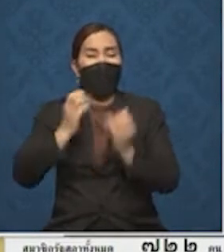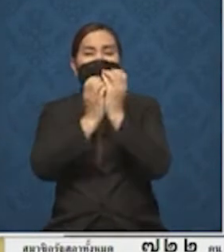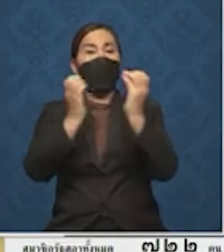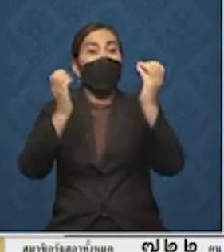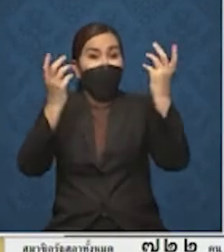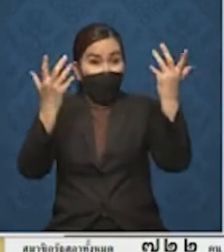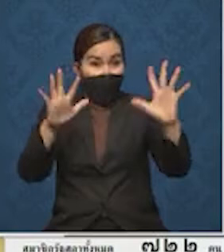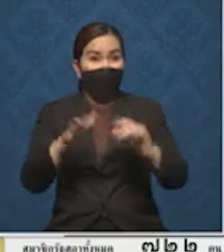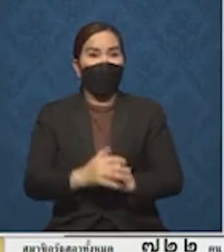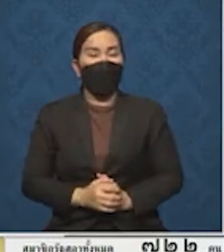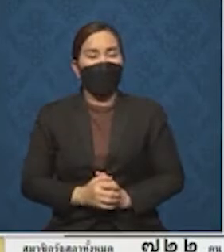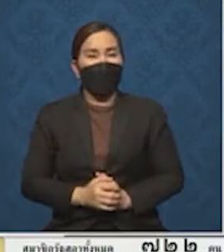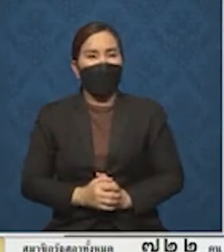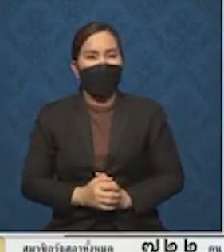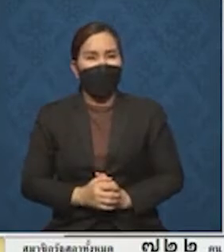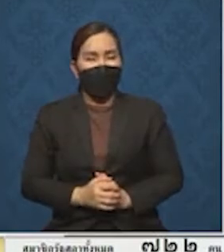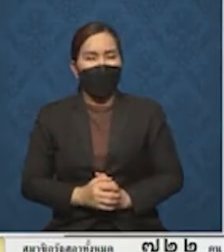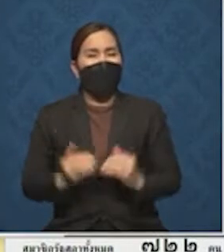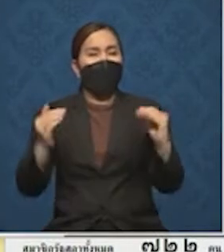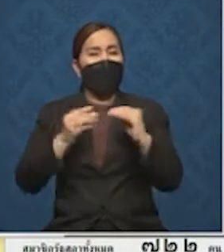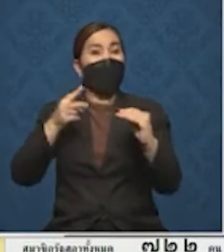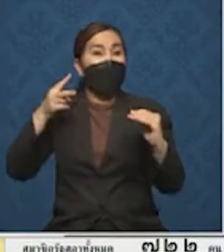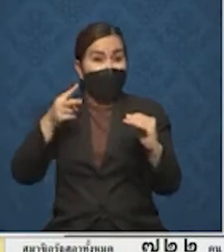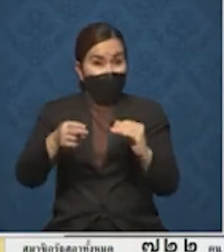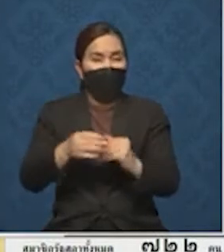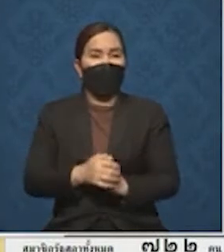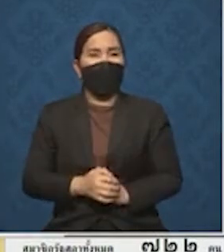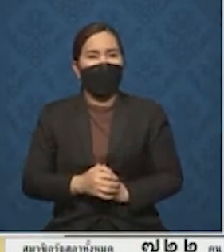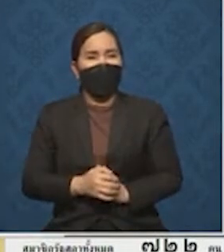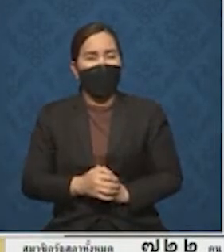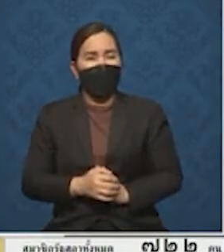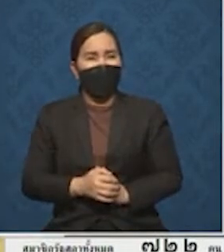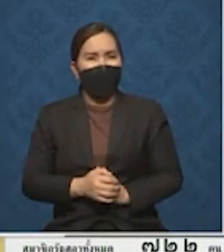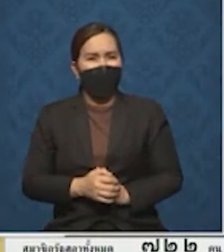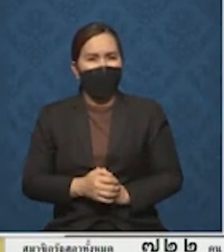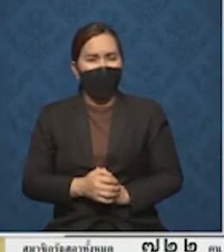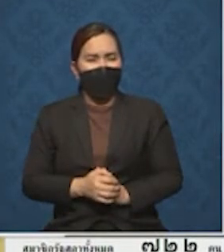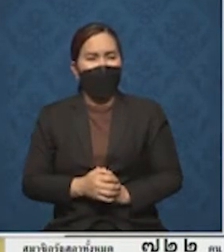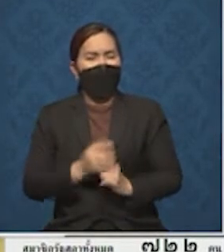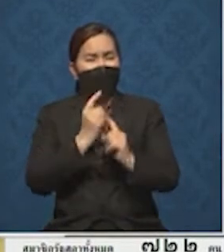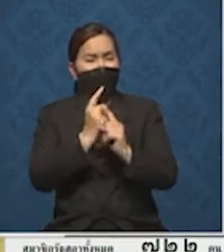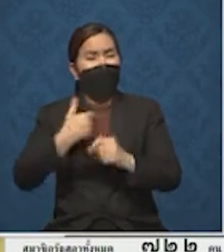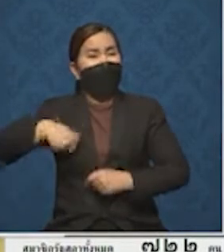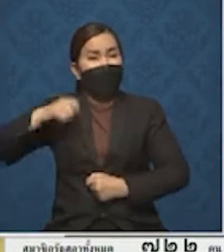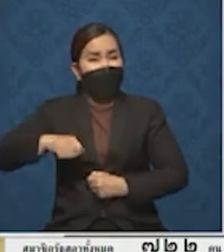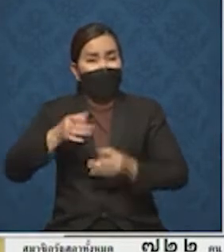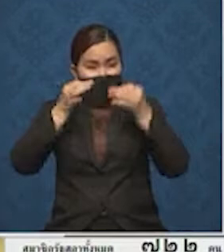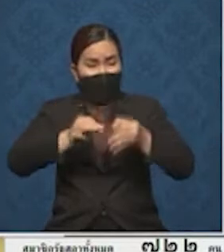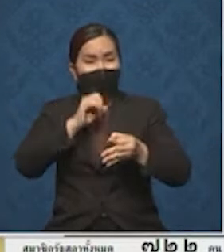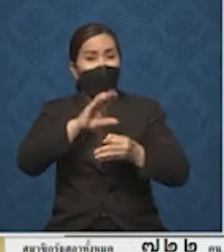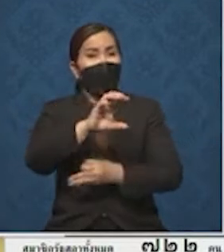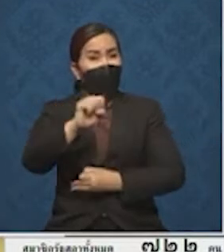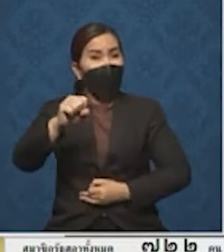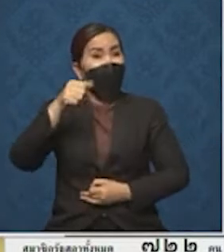ปากฏว่าคนที่ถูกตัสิทธิ